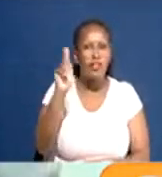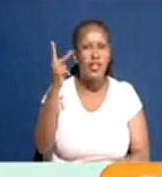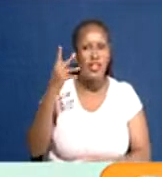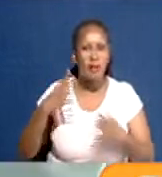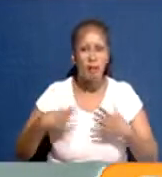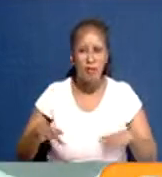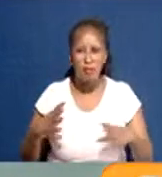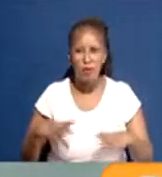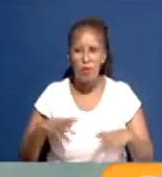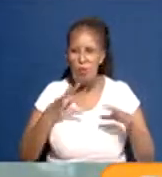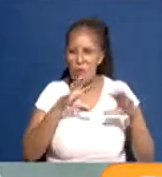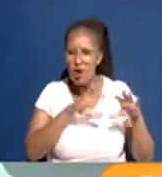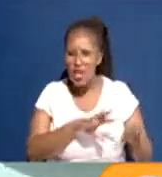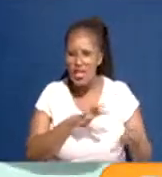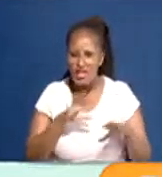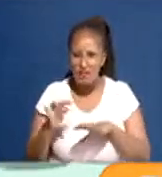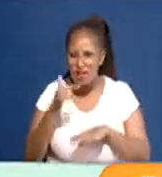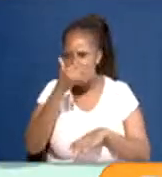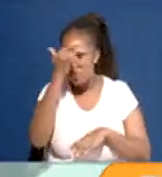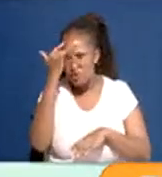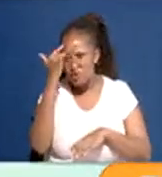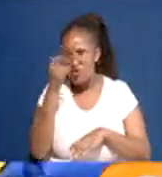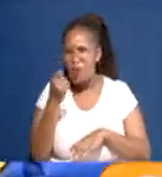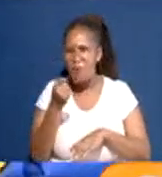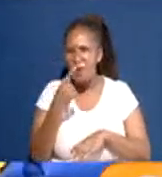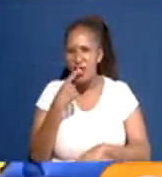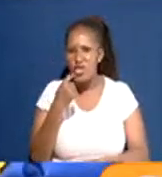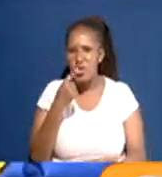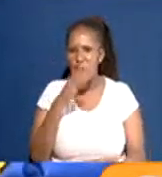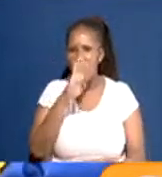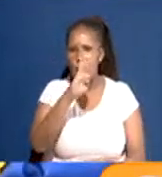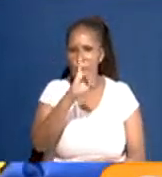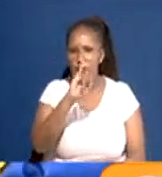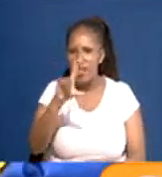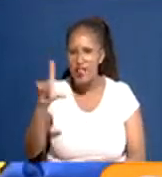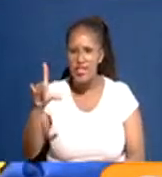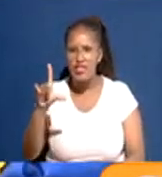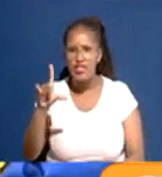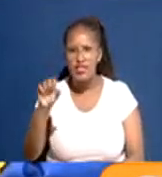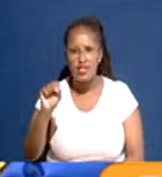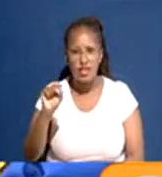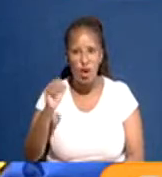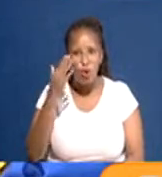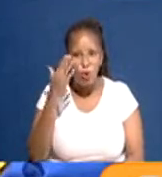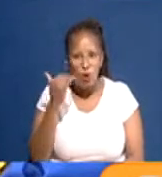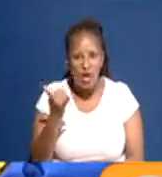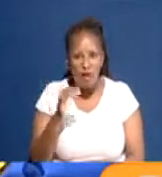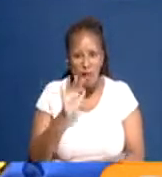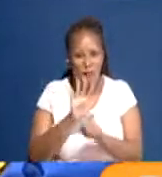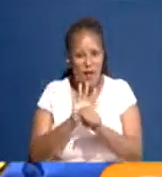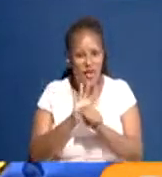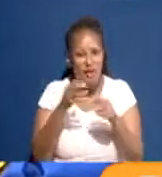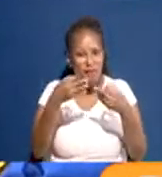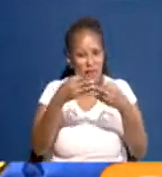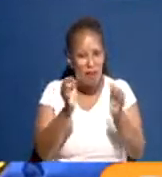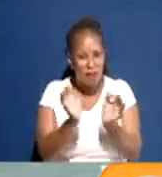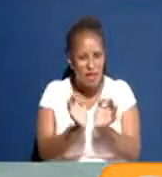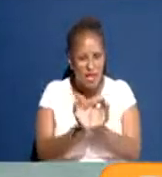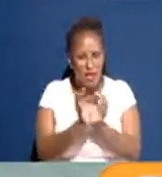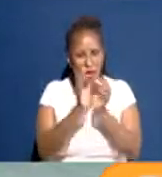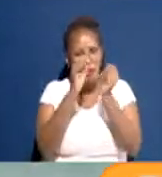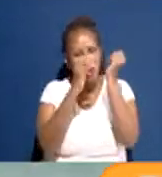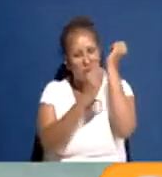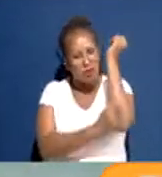poverty because of medical bills. Meaning that many families end up in